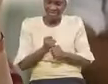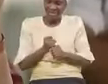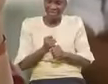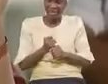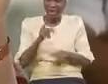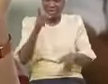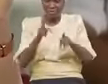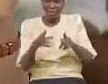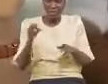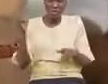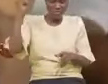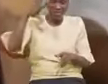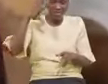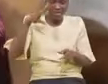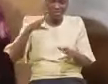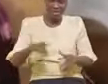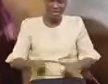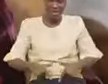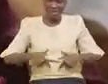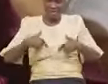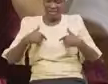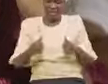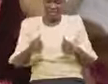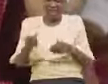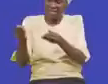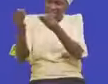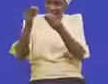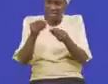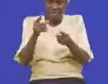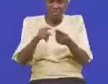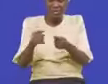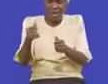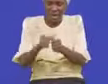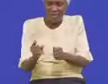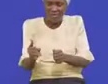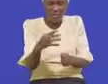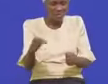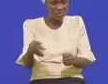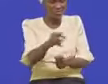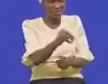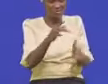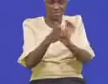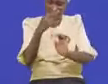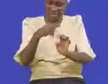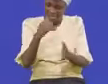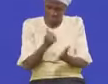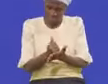Abe aweka mwesi okwa mwenve wa nwa kbea niya. Chwa mwenve wa na wo domotore siya de.